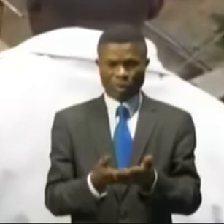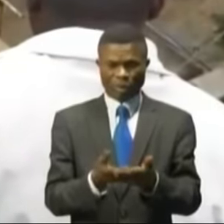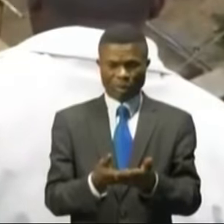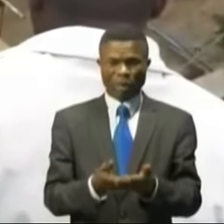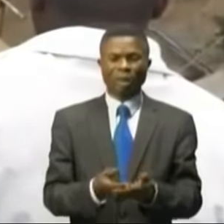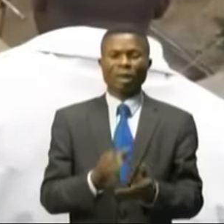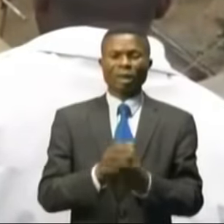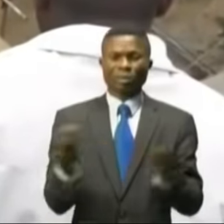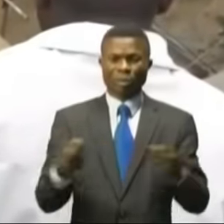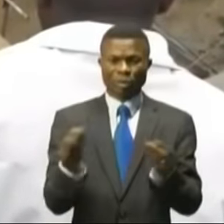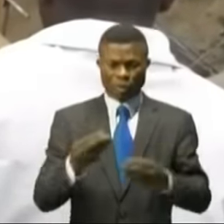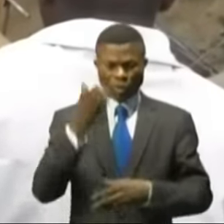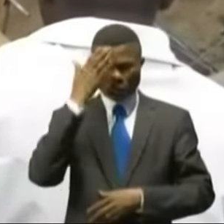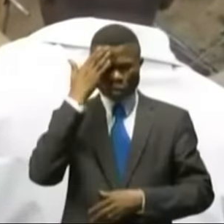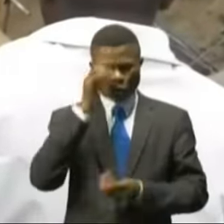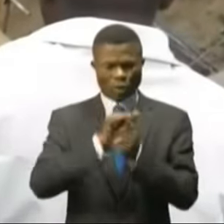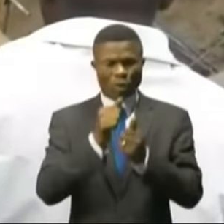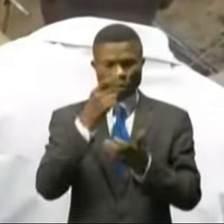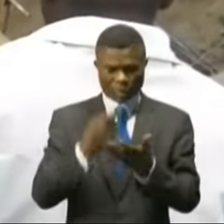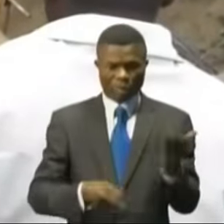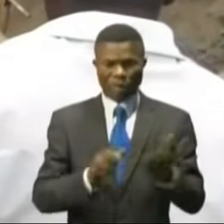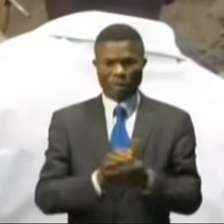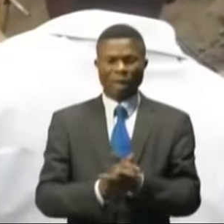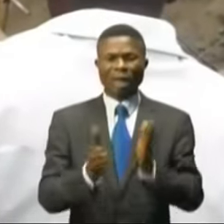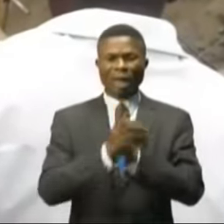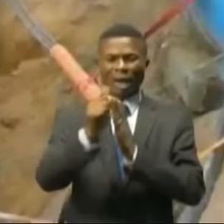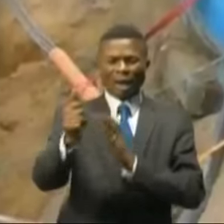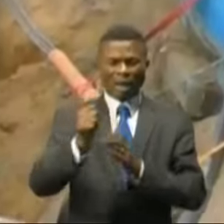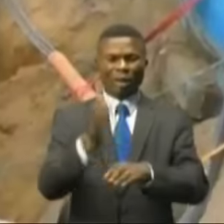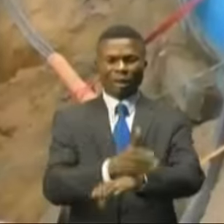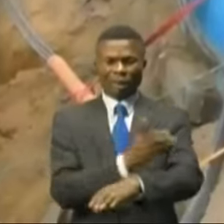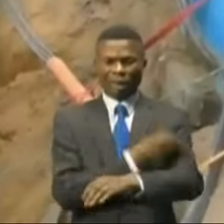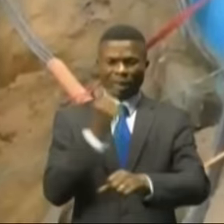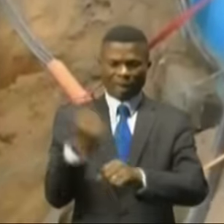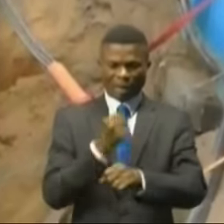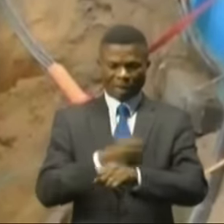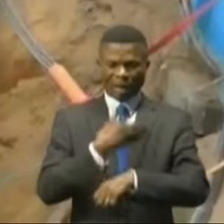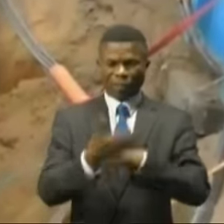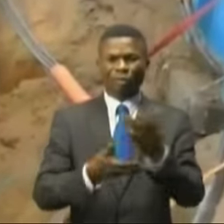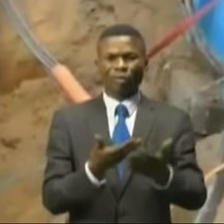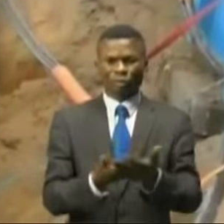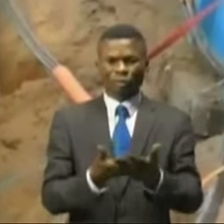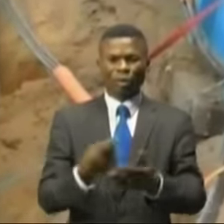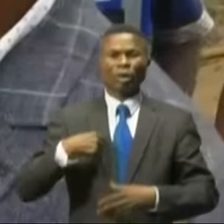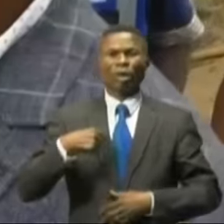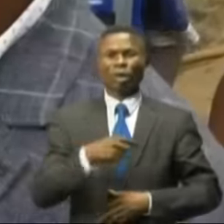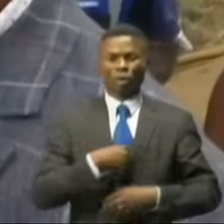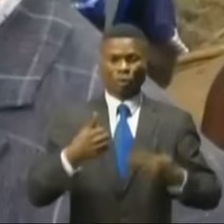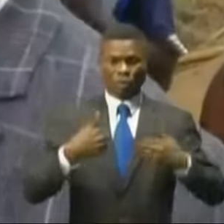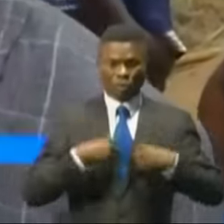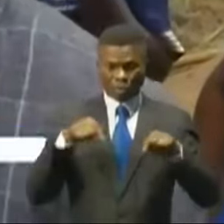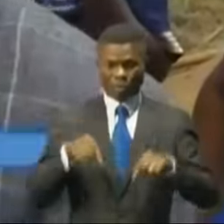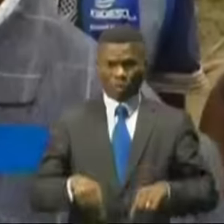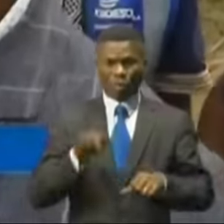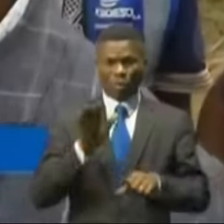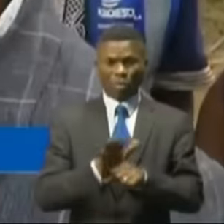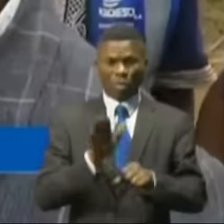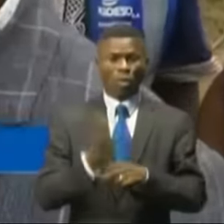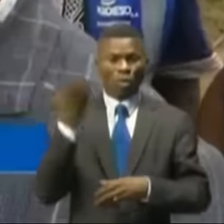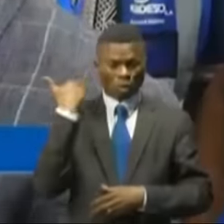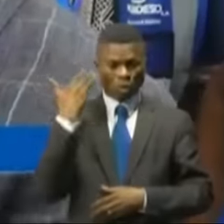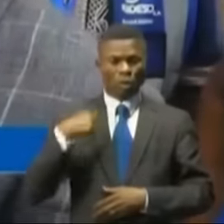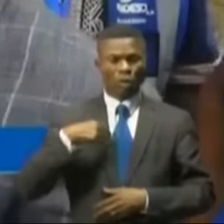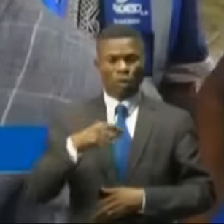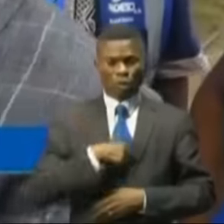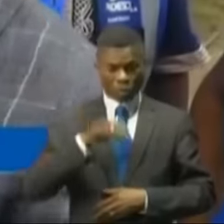travaux. Question de s'enquérir de la qualité et de l'état d'avancement de ces travaux. Nous avons maintenant un peu beaucoup d'eau. Nous sommes en